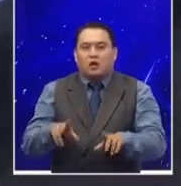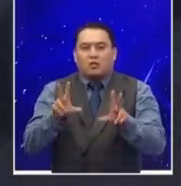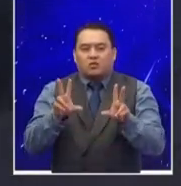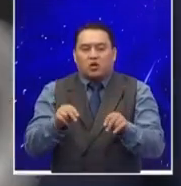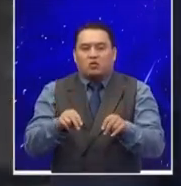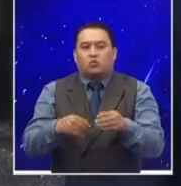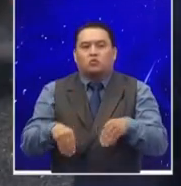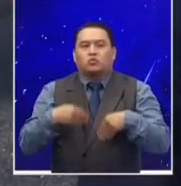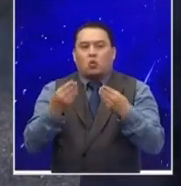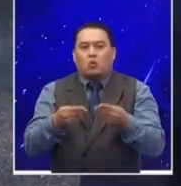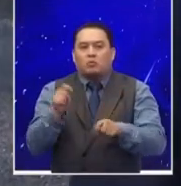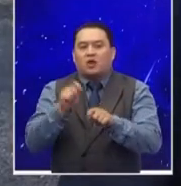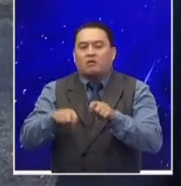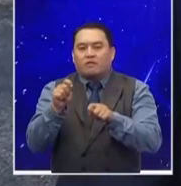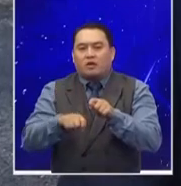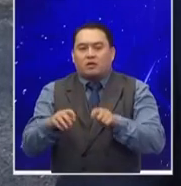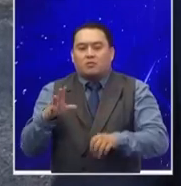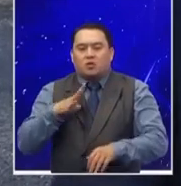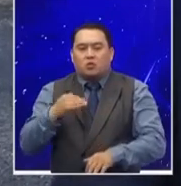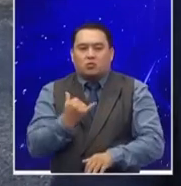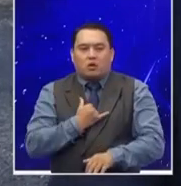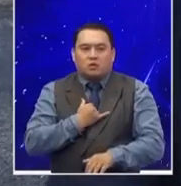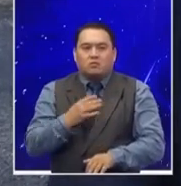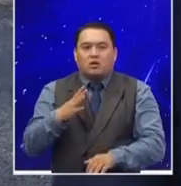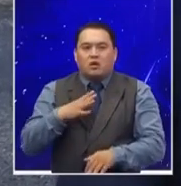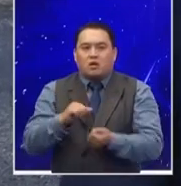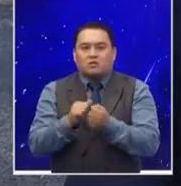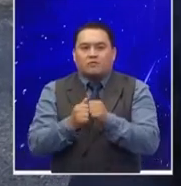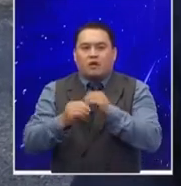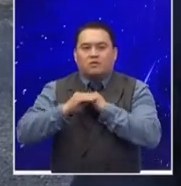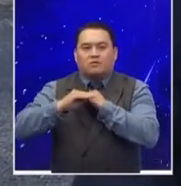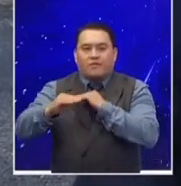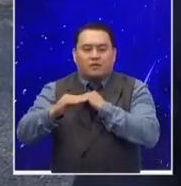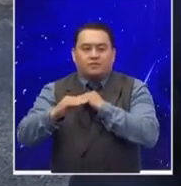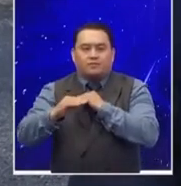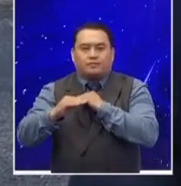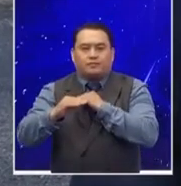компании. Для проверки при устройстве дорожного покрытия асфальтобетонными смесями